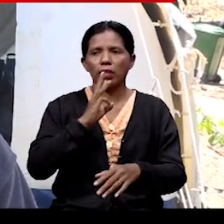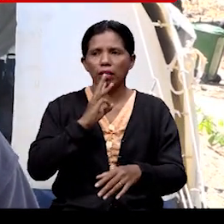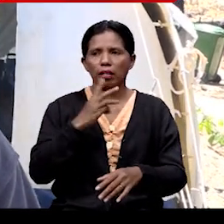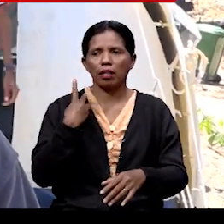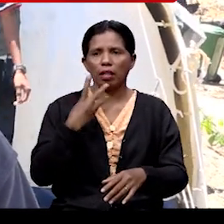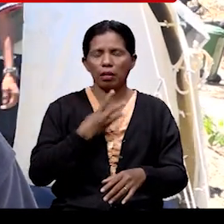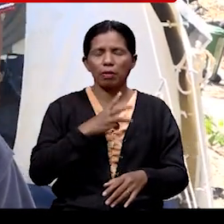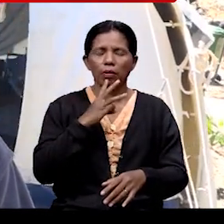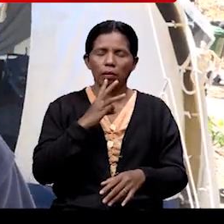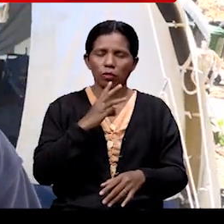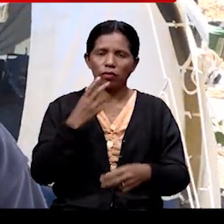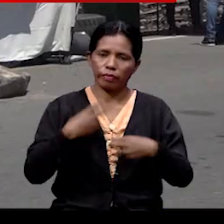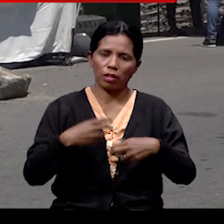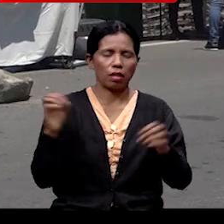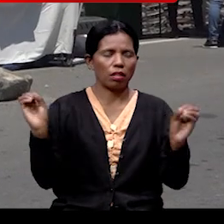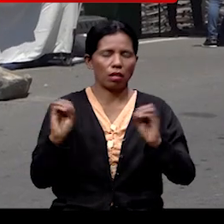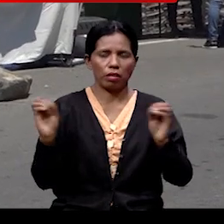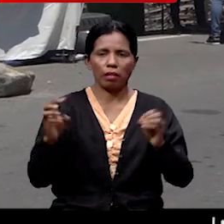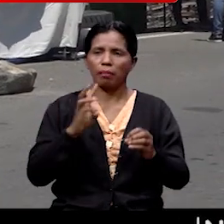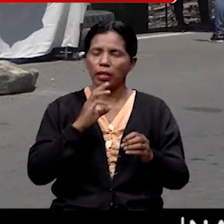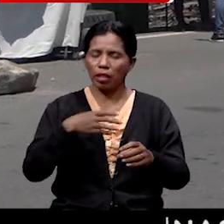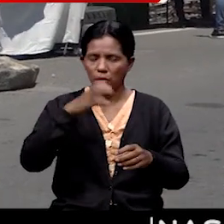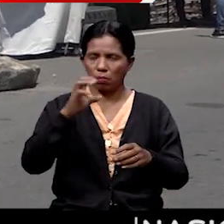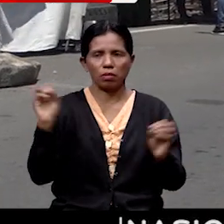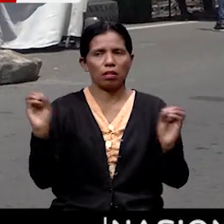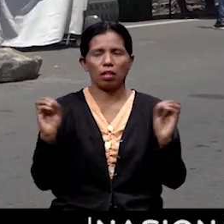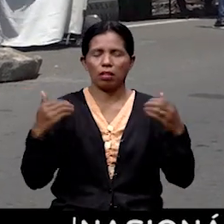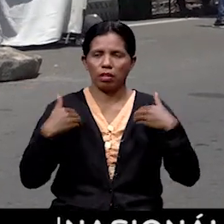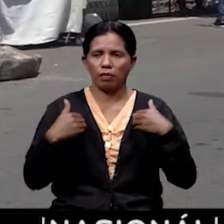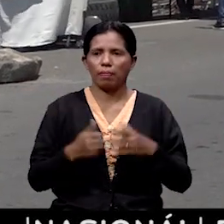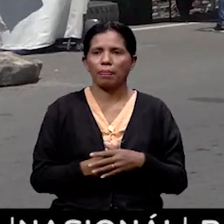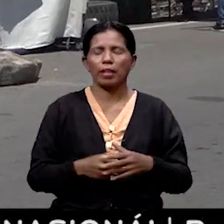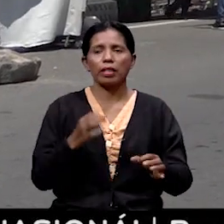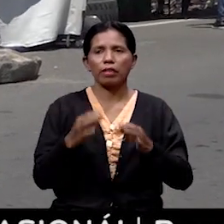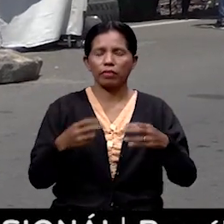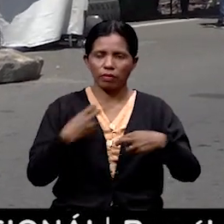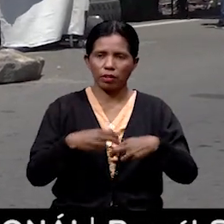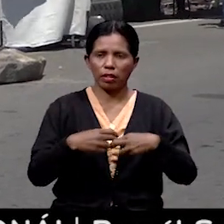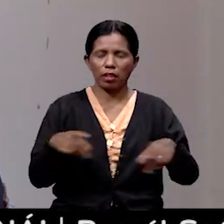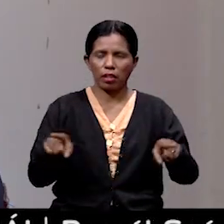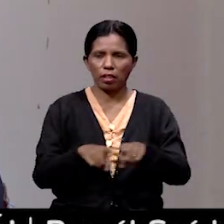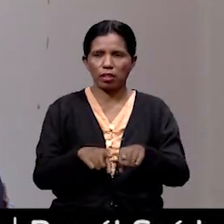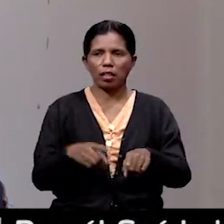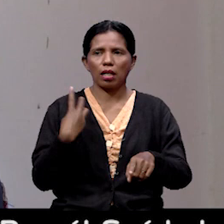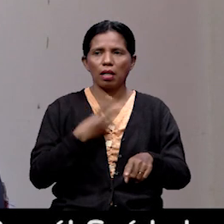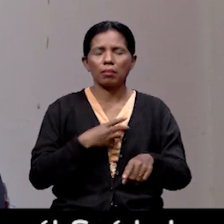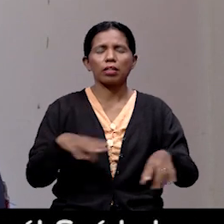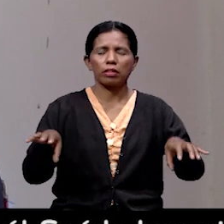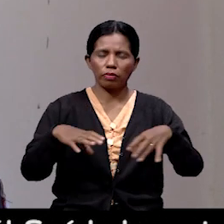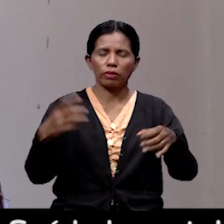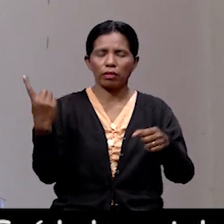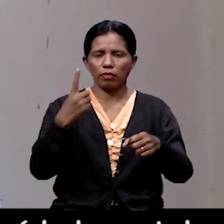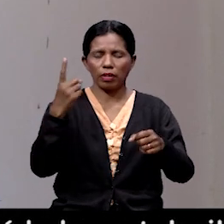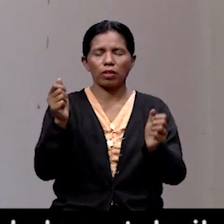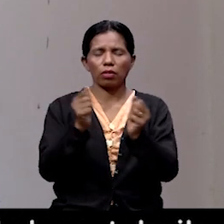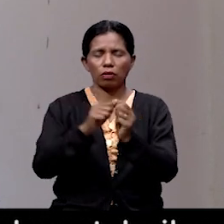B mas aras karos. B ini tamak hemo aras. Mas ke dificultad de hansaremos. Ami tentar fating hukumano.